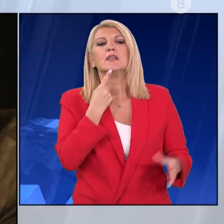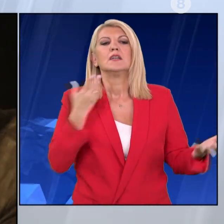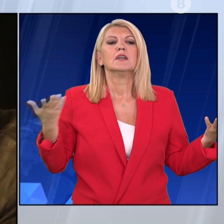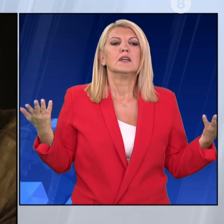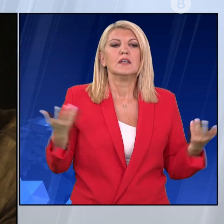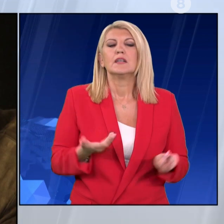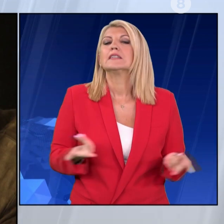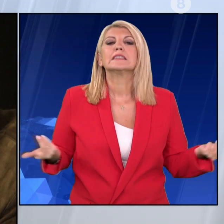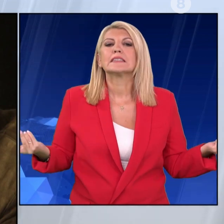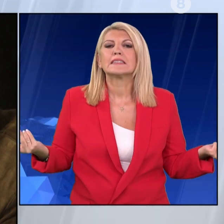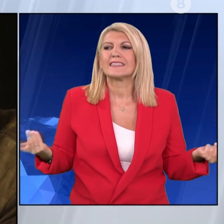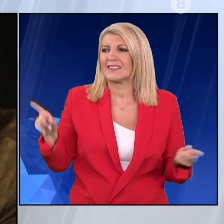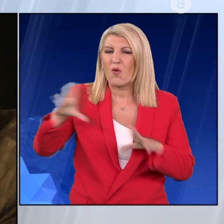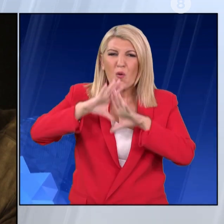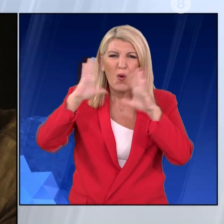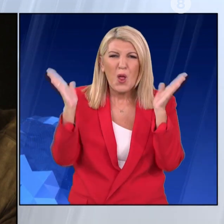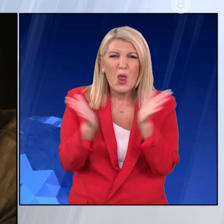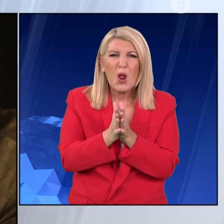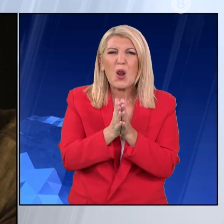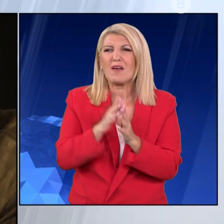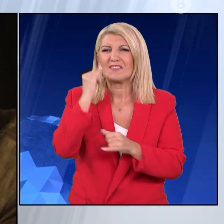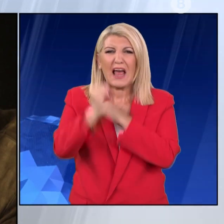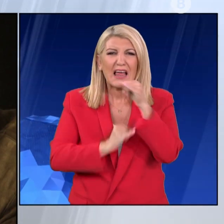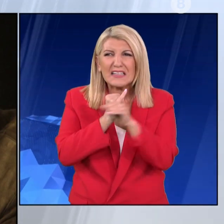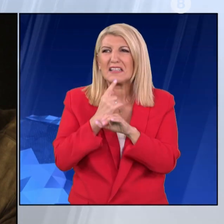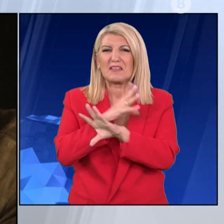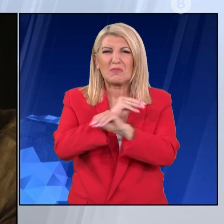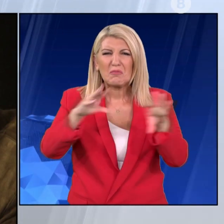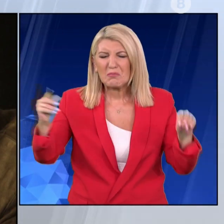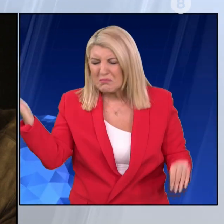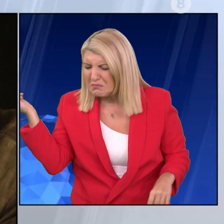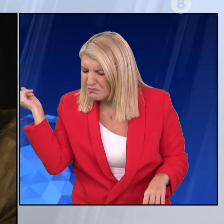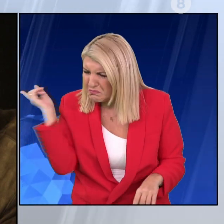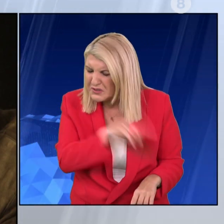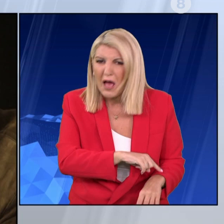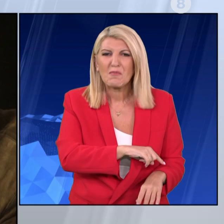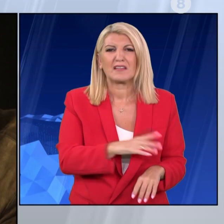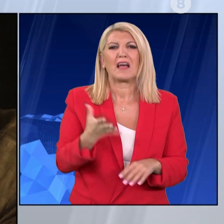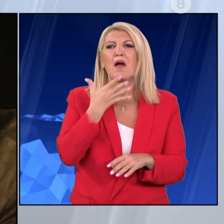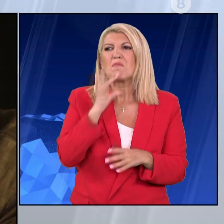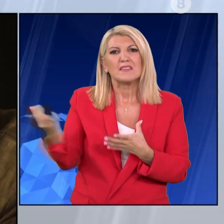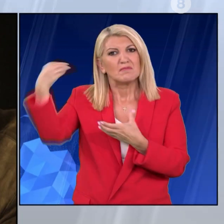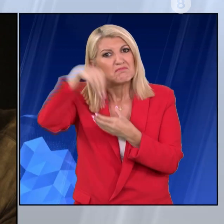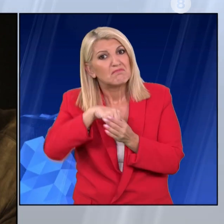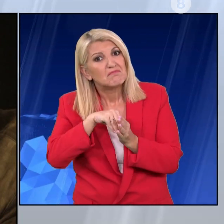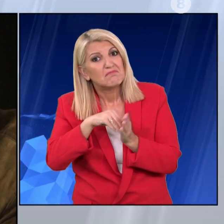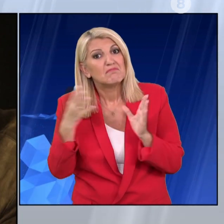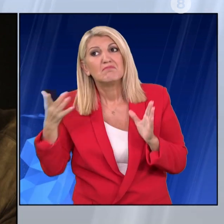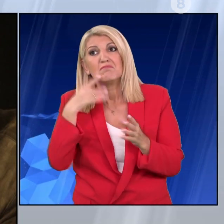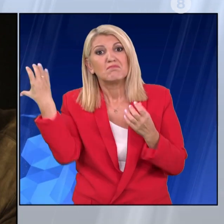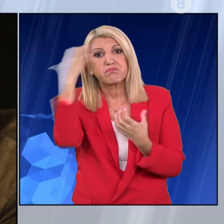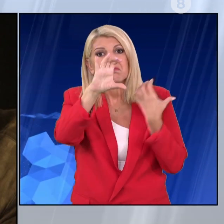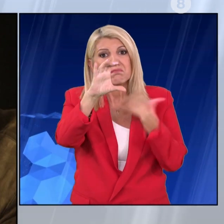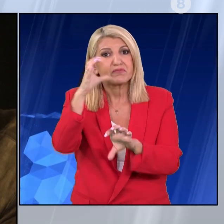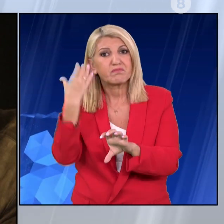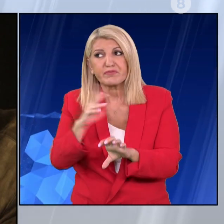παραμύθια και τις αγριότητες που διακινούνται στο διαδίκτυο μπλέκοντας μάλλιστα και τον αλέξη τσίπρα λες και αυτός δεν άνοιξε με τη γνωστή του ευθύτητα